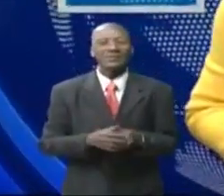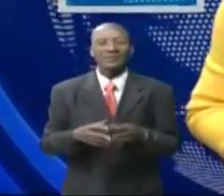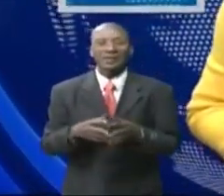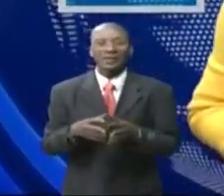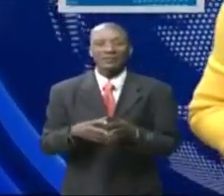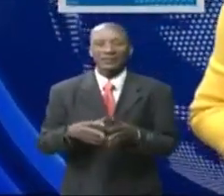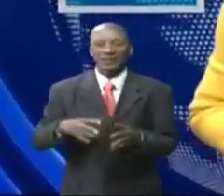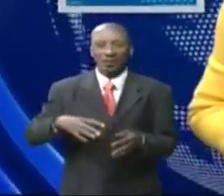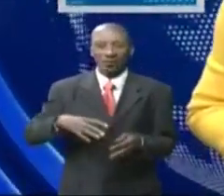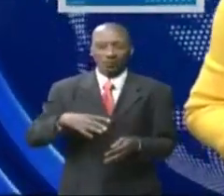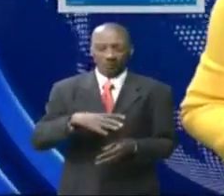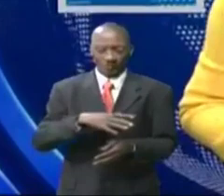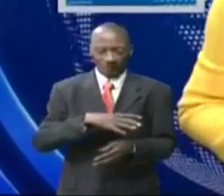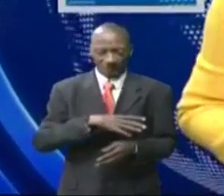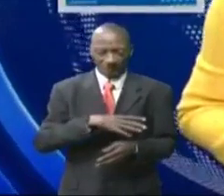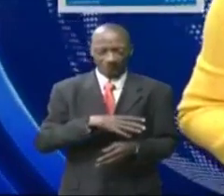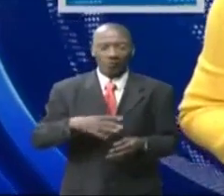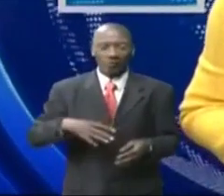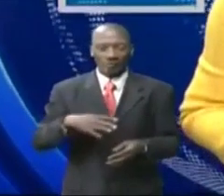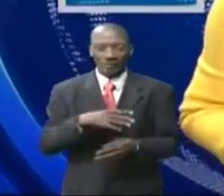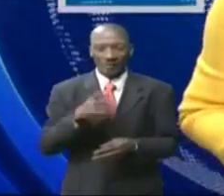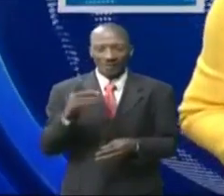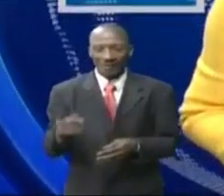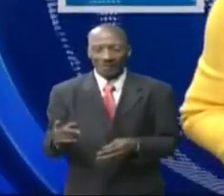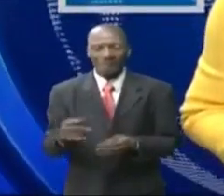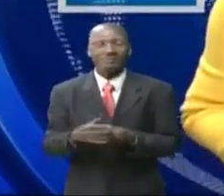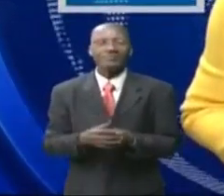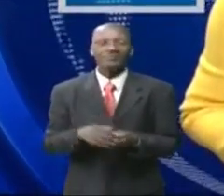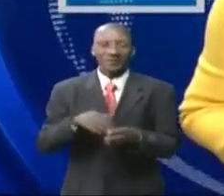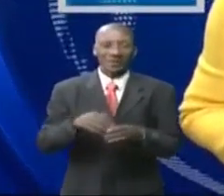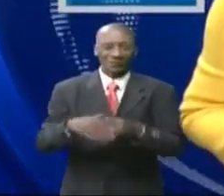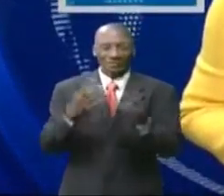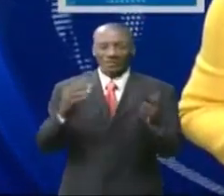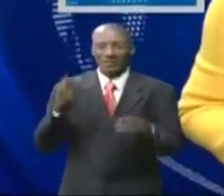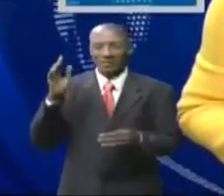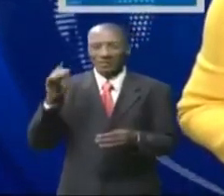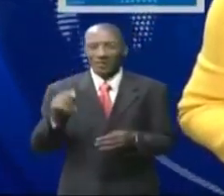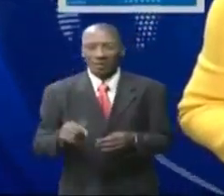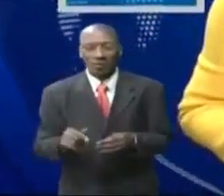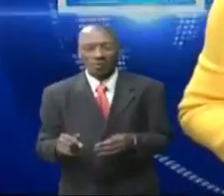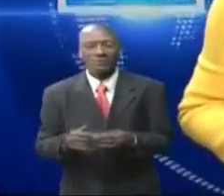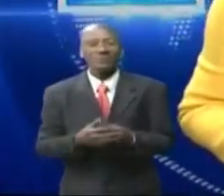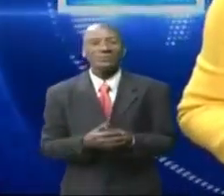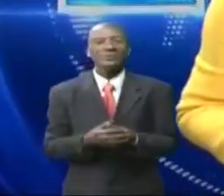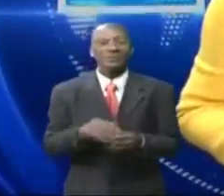les peuples autochtones des forêts du bassin du Congo. La cérémonie s'est déroulée à